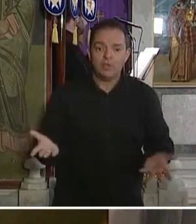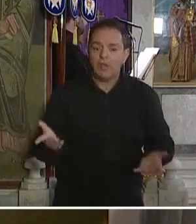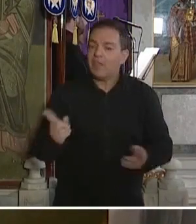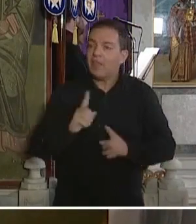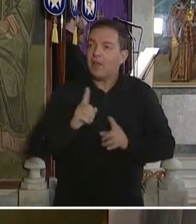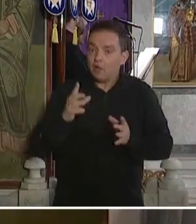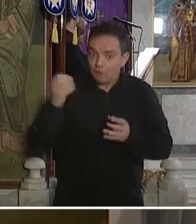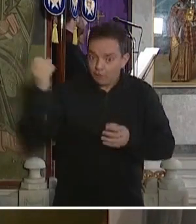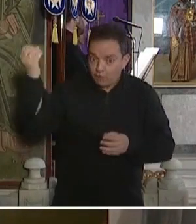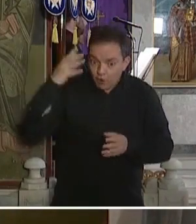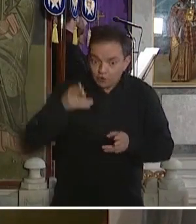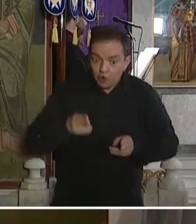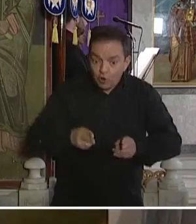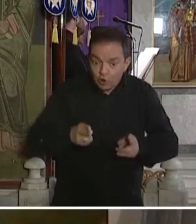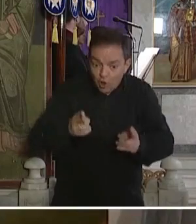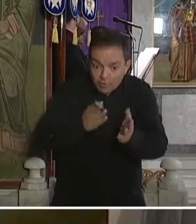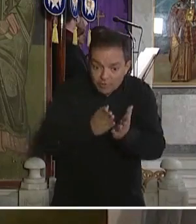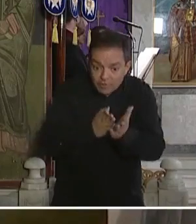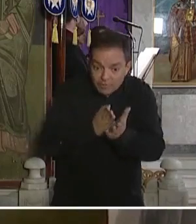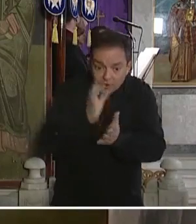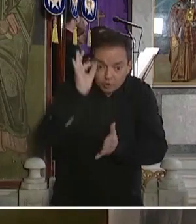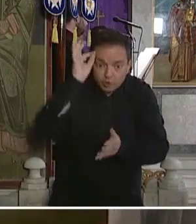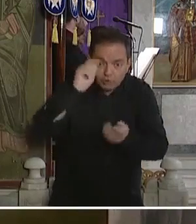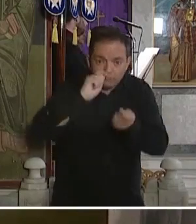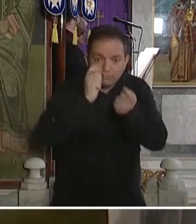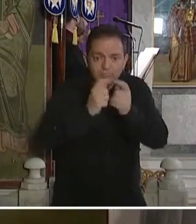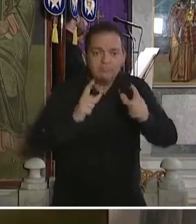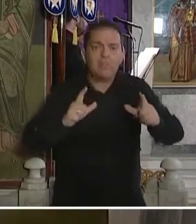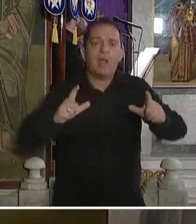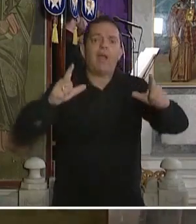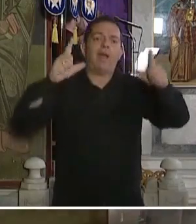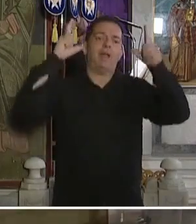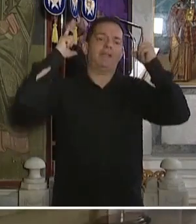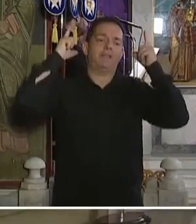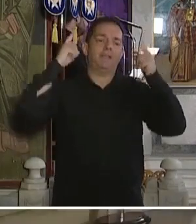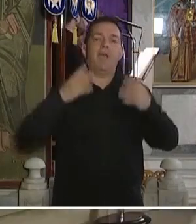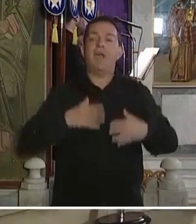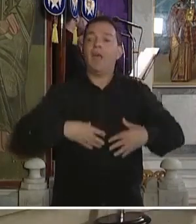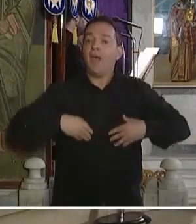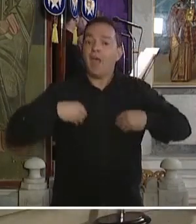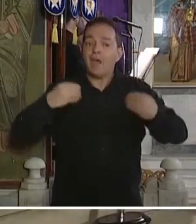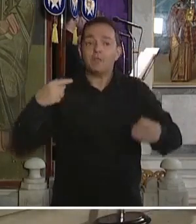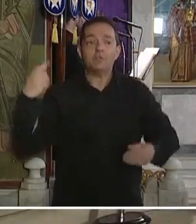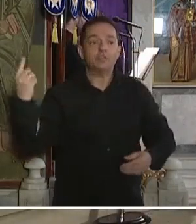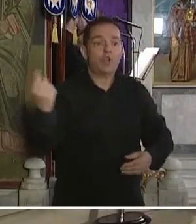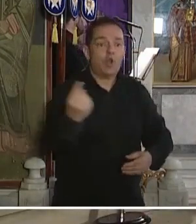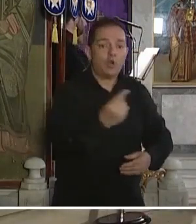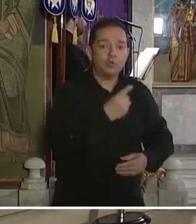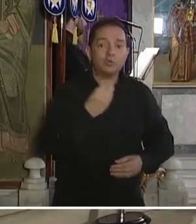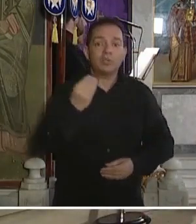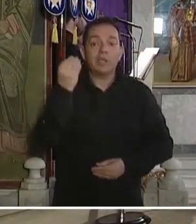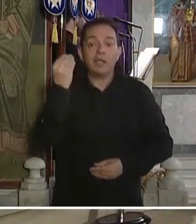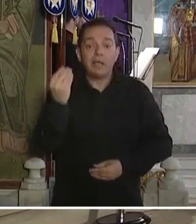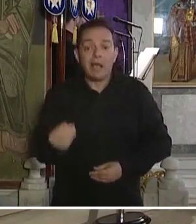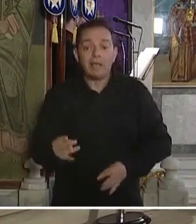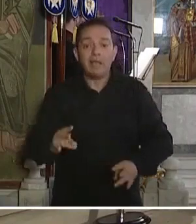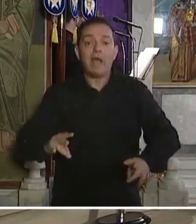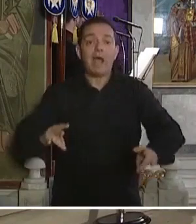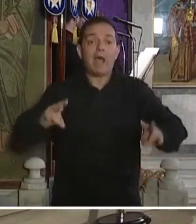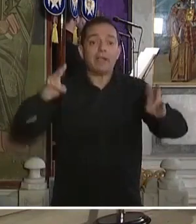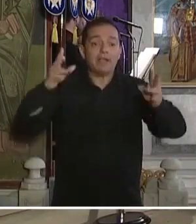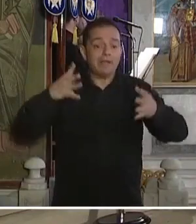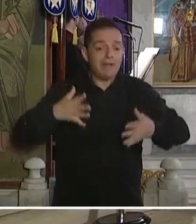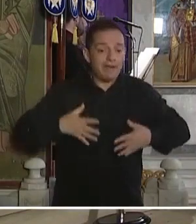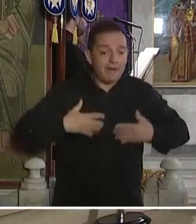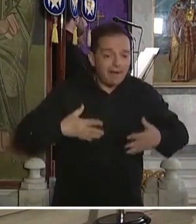είναι άλλος από τον αγιασμό μας. Σας εύχομαι καλή Ανάσταση, με χαρά, με